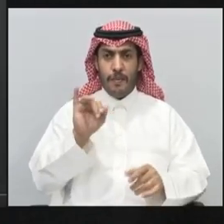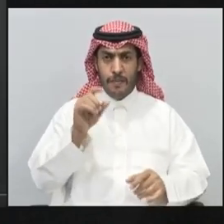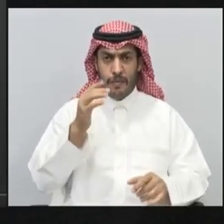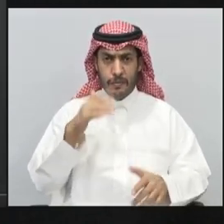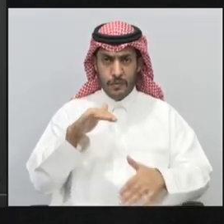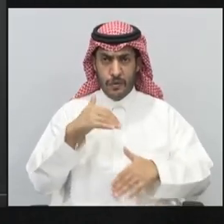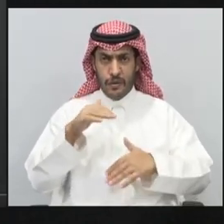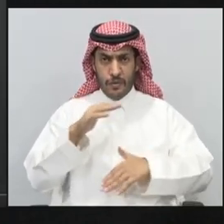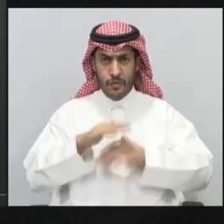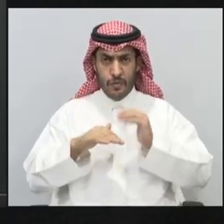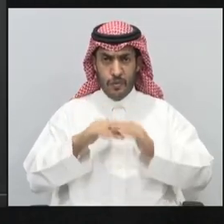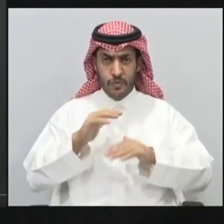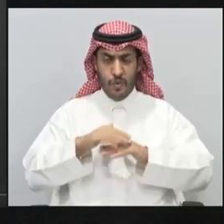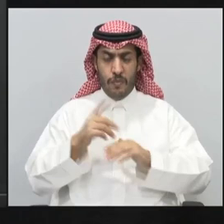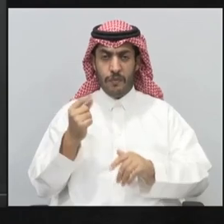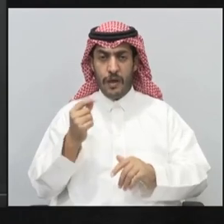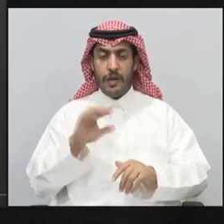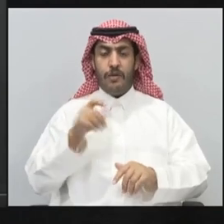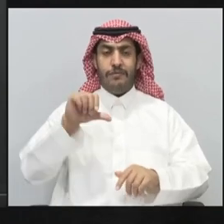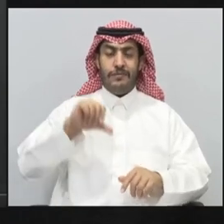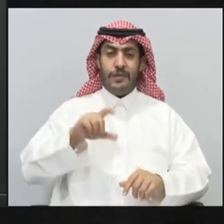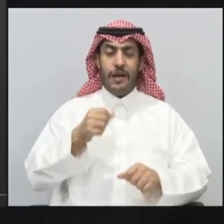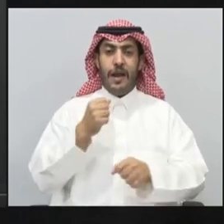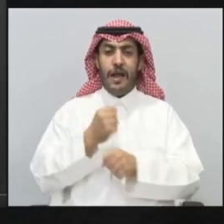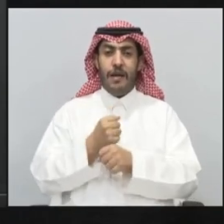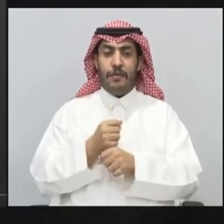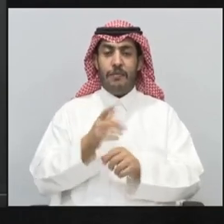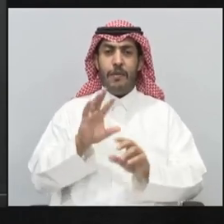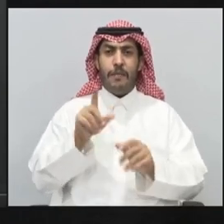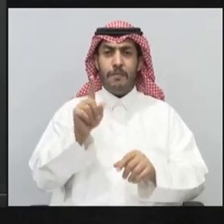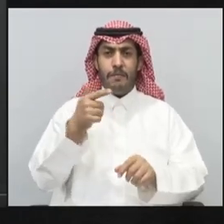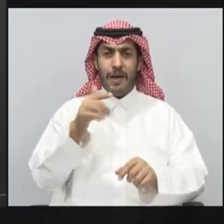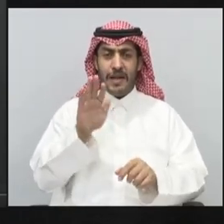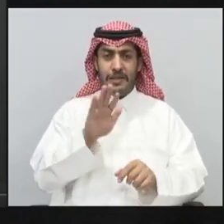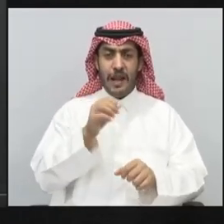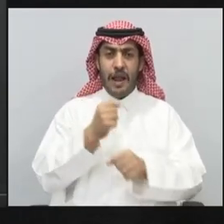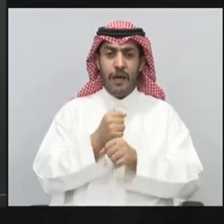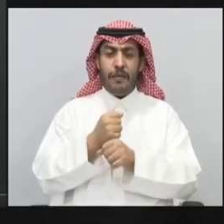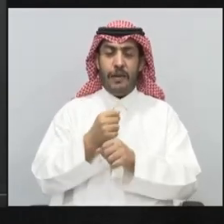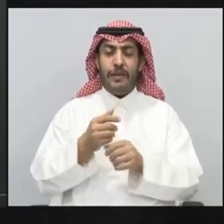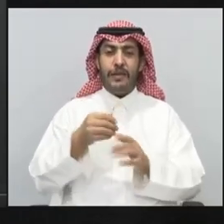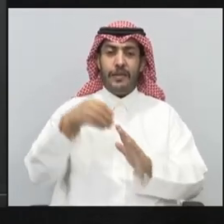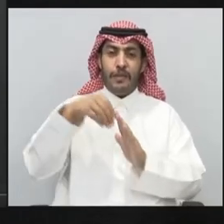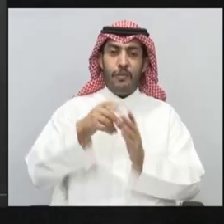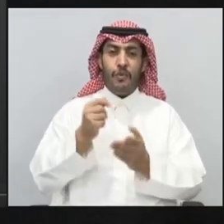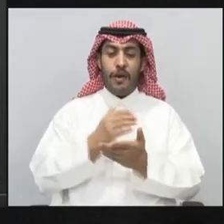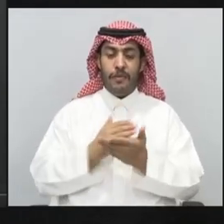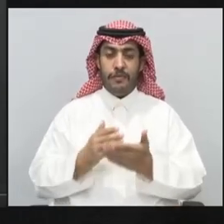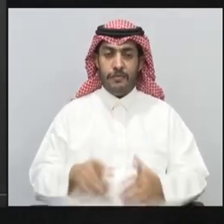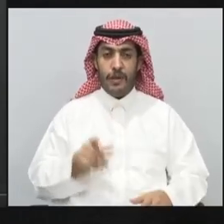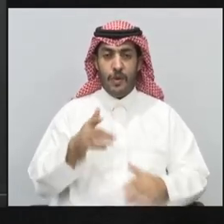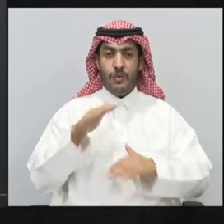هنا النظيف واقول هنا بئس العمل تدمير التربه بئس العمل وتدميره التربه فالاسلوب